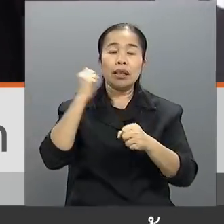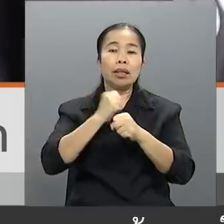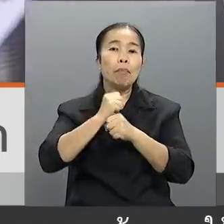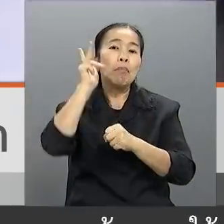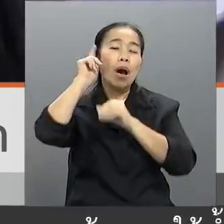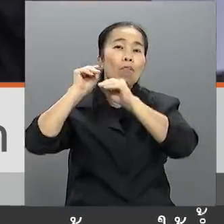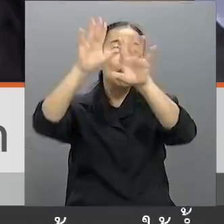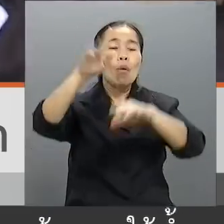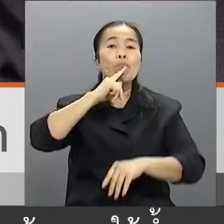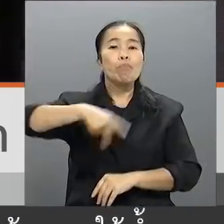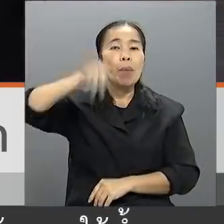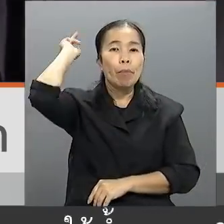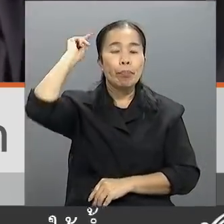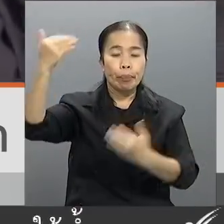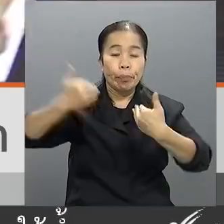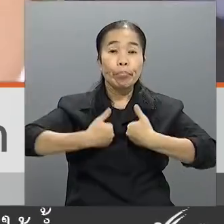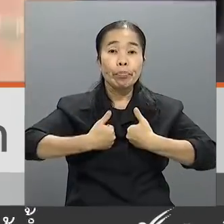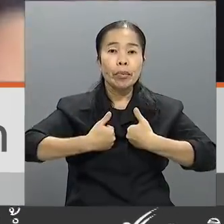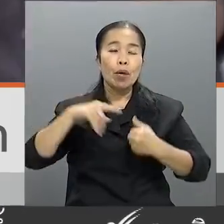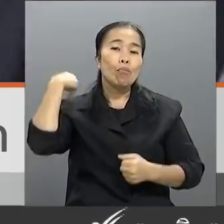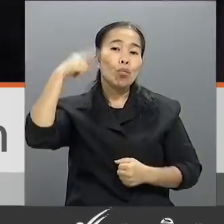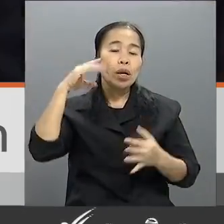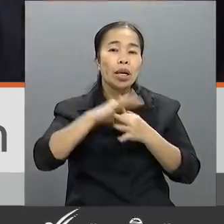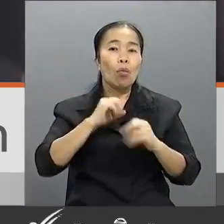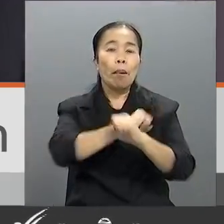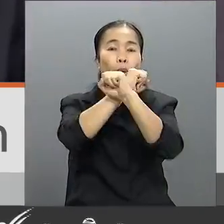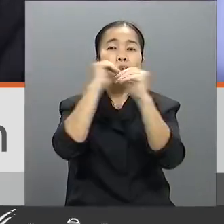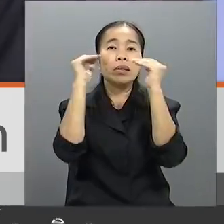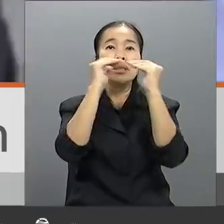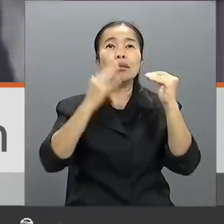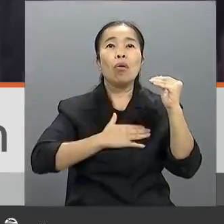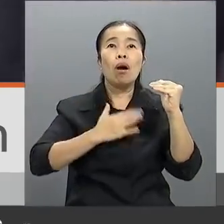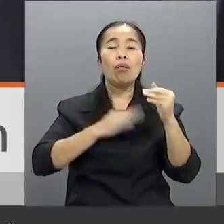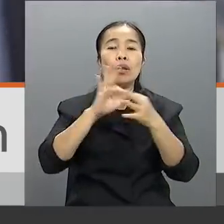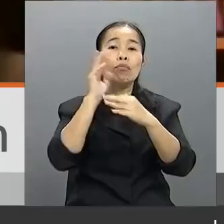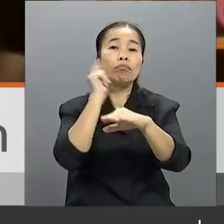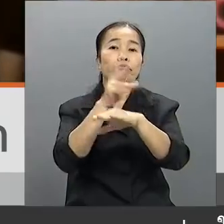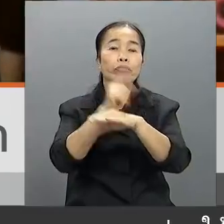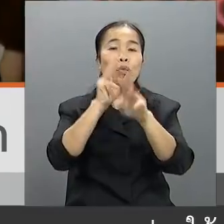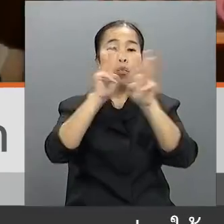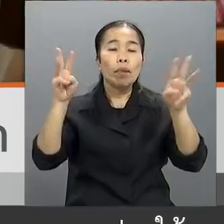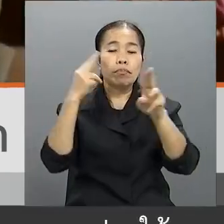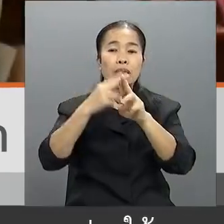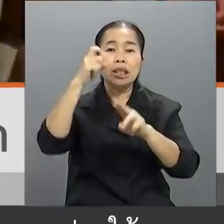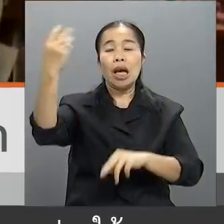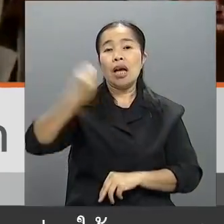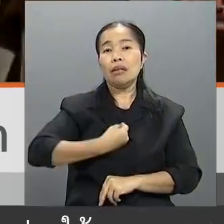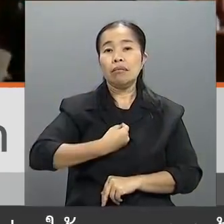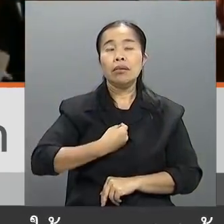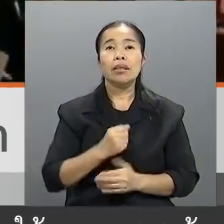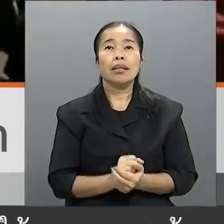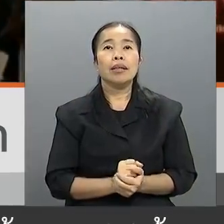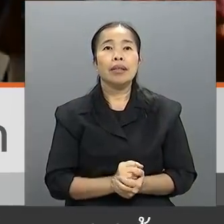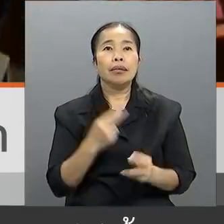หาผู้หญิงนะปกป้องสิทธิมนุษยชนทั้งโลกออนไลน์ผ่านทางเว็บไซต์ภูรินี่ดอทบล็อกสปอต